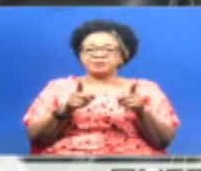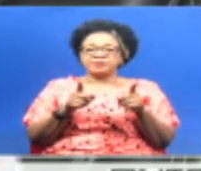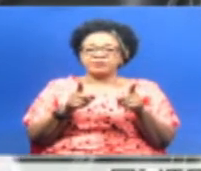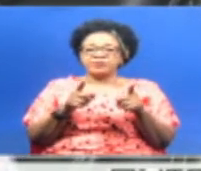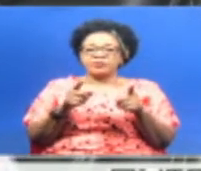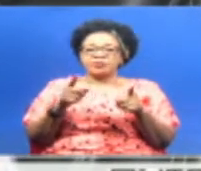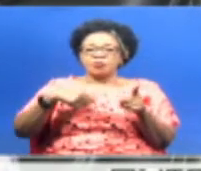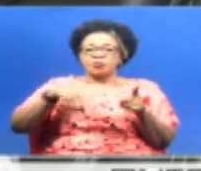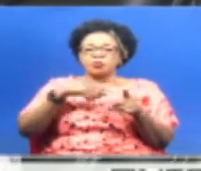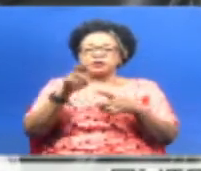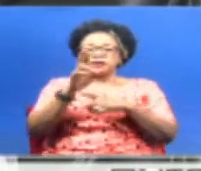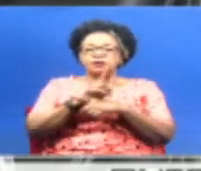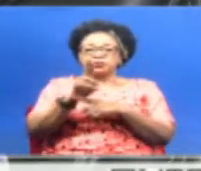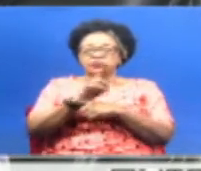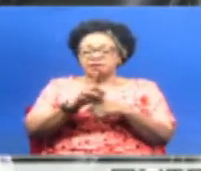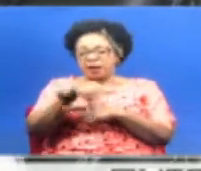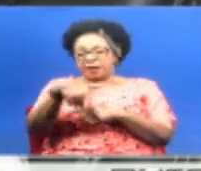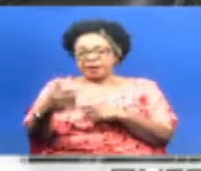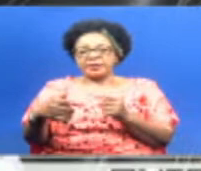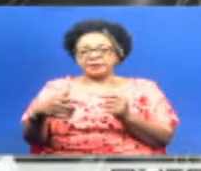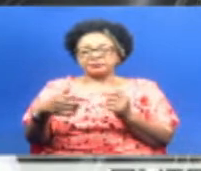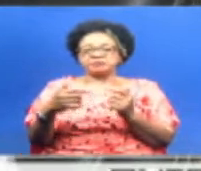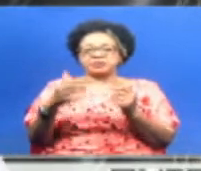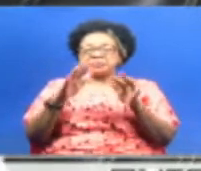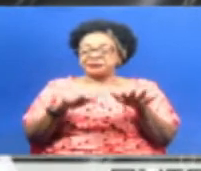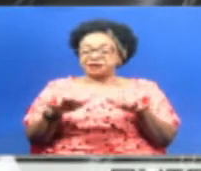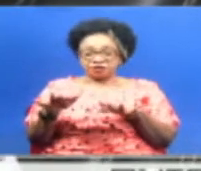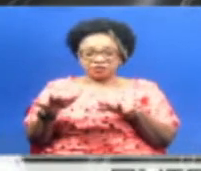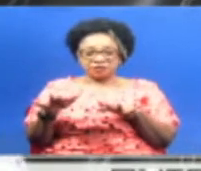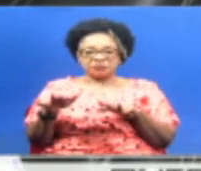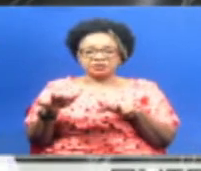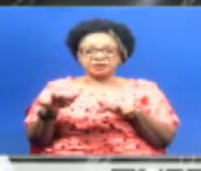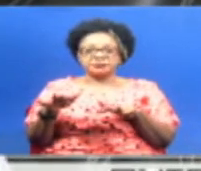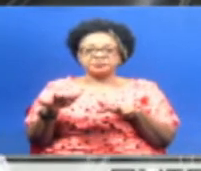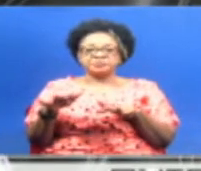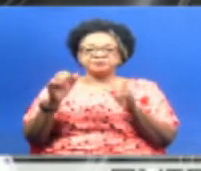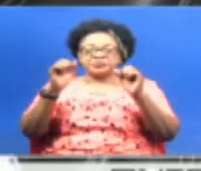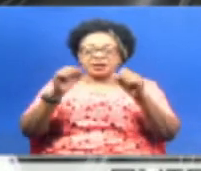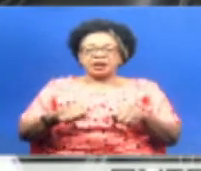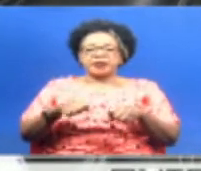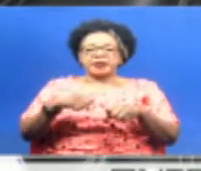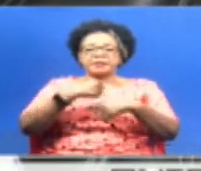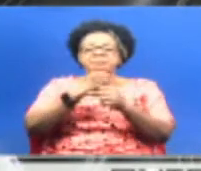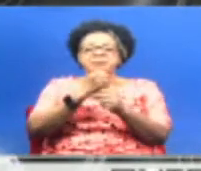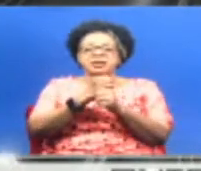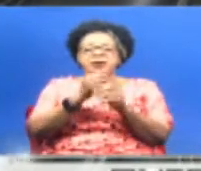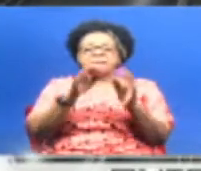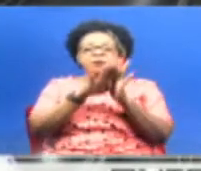tunatumia softwares. So at least naweza program, yani